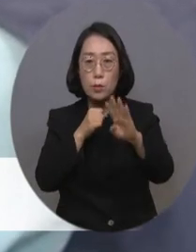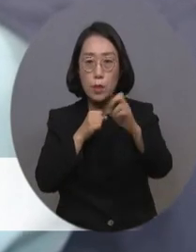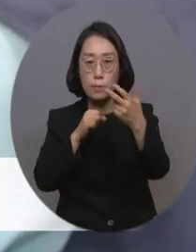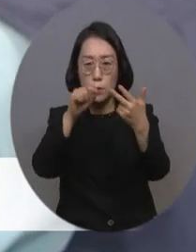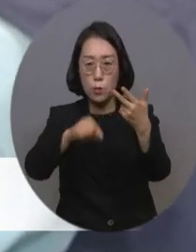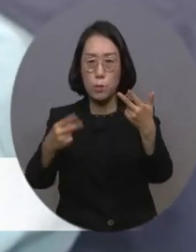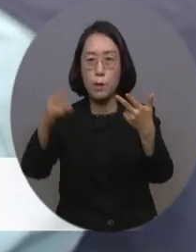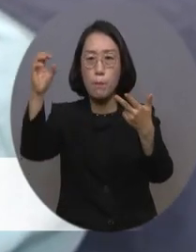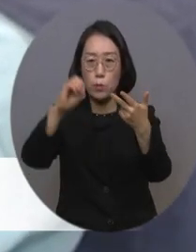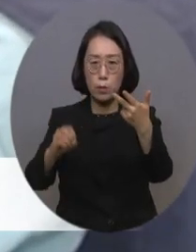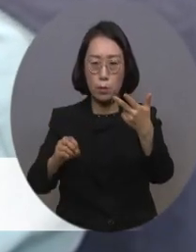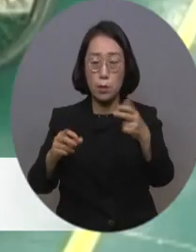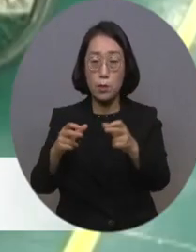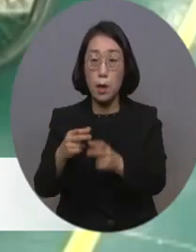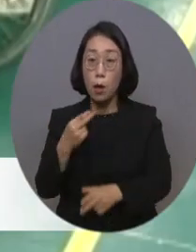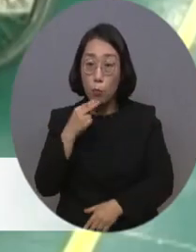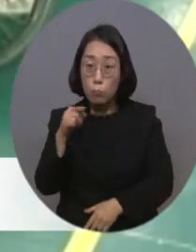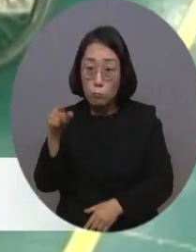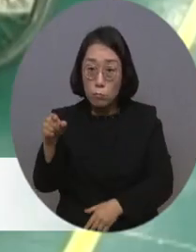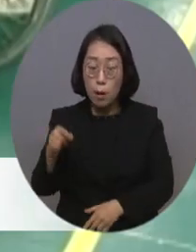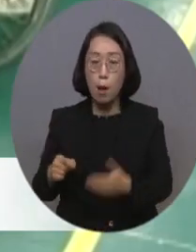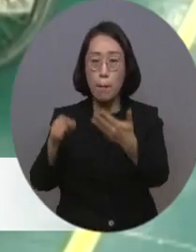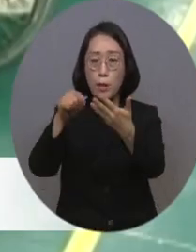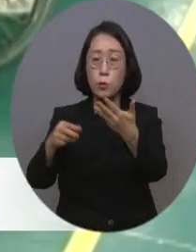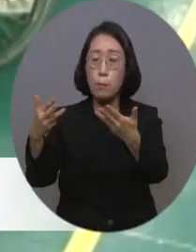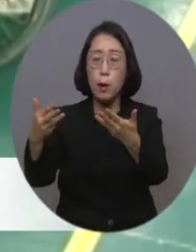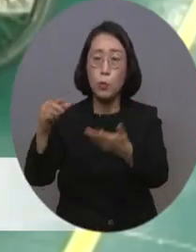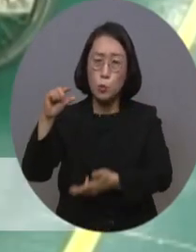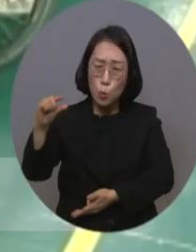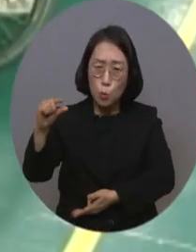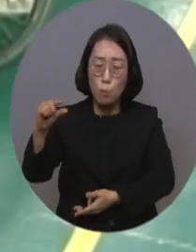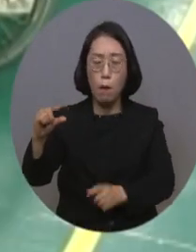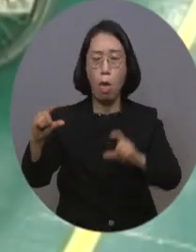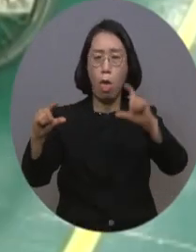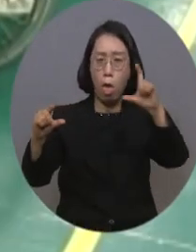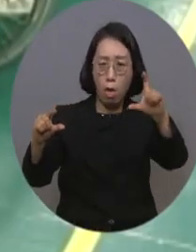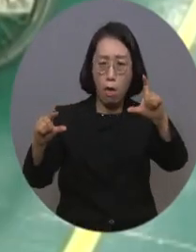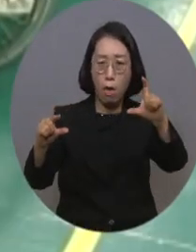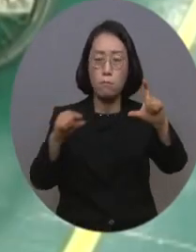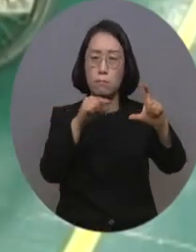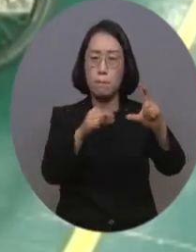47.2%로 비장의 근로자 8.8%보다 월등히 높았습니다